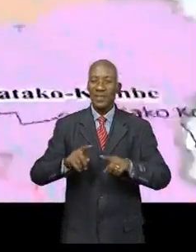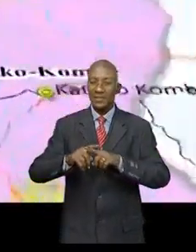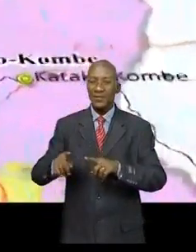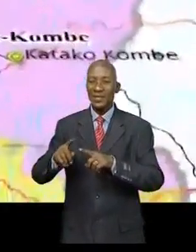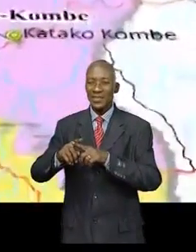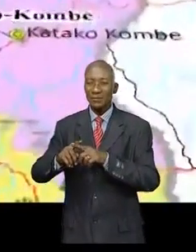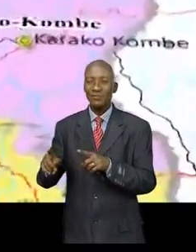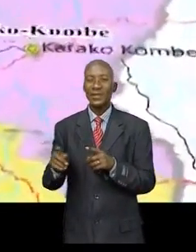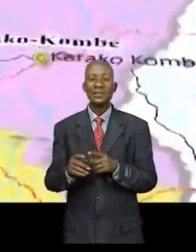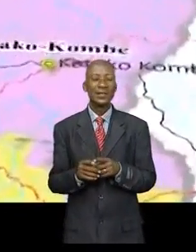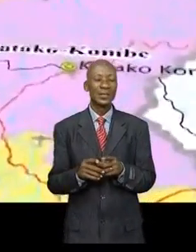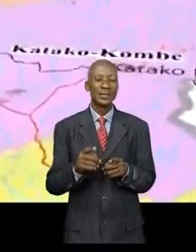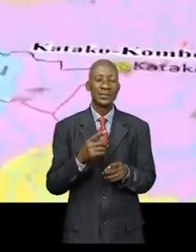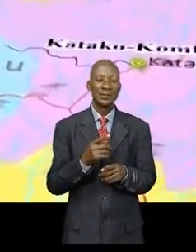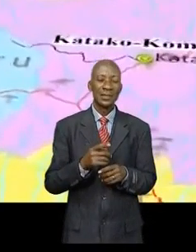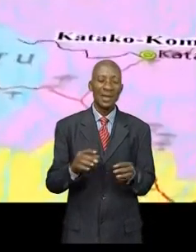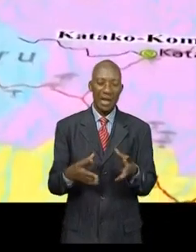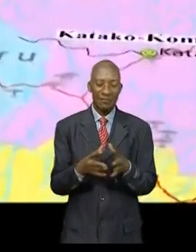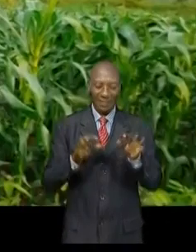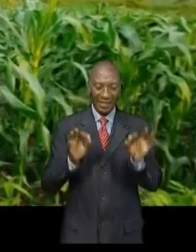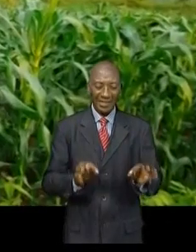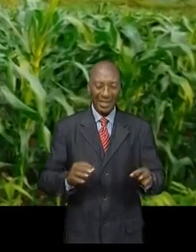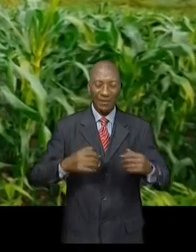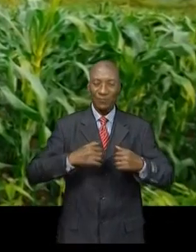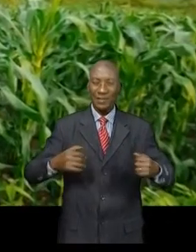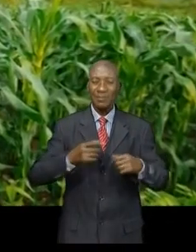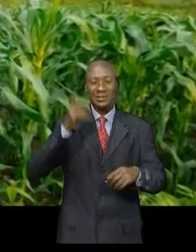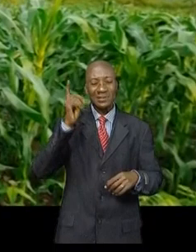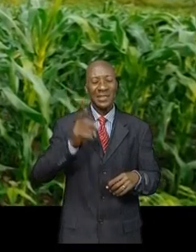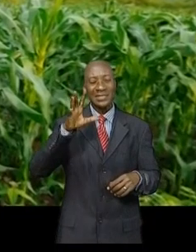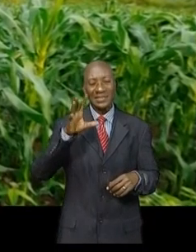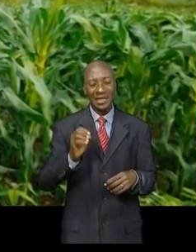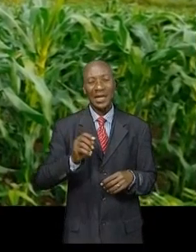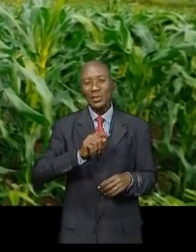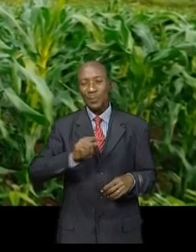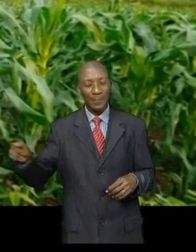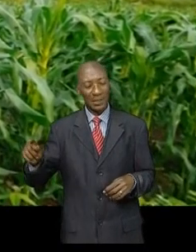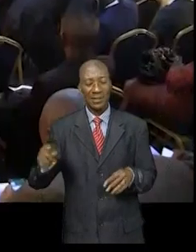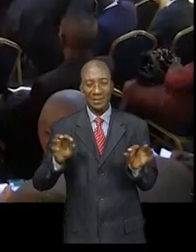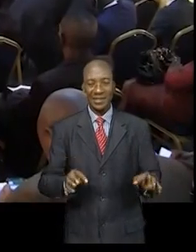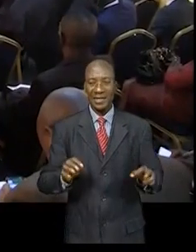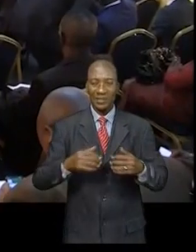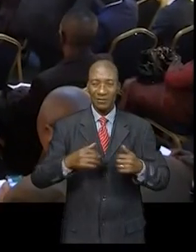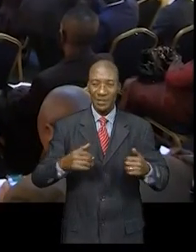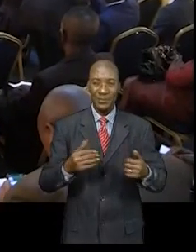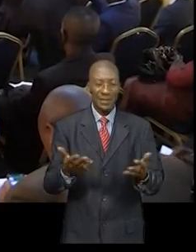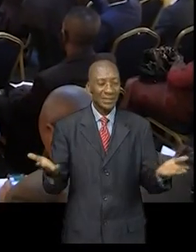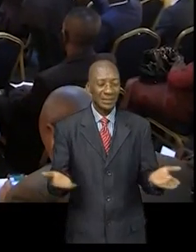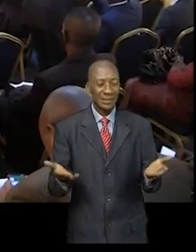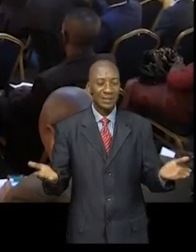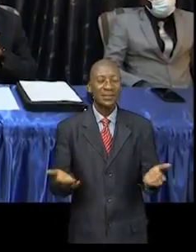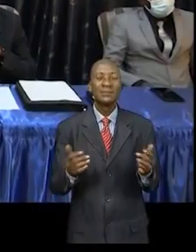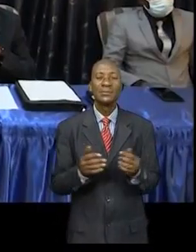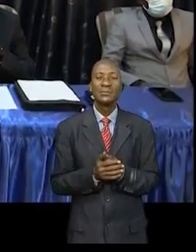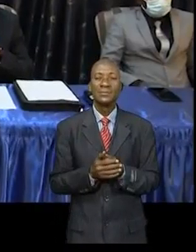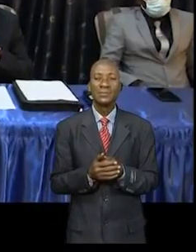quelque 80 millions d'hectares, dont moins de 10 millions d'hectares seraient exploités. Cette disponibilité foncière, ainsi que